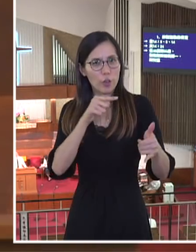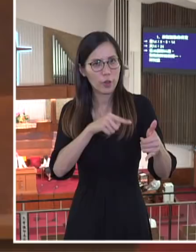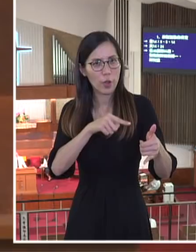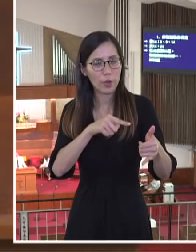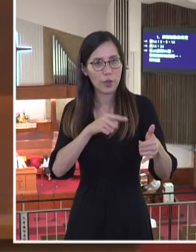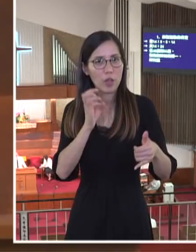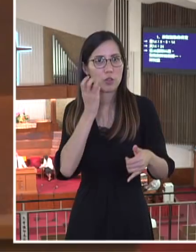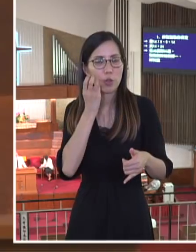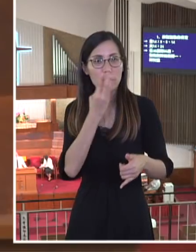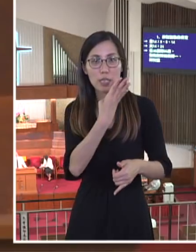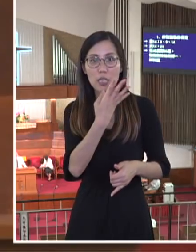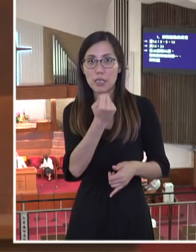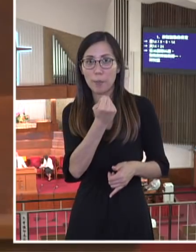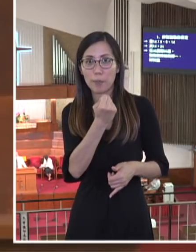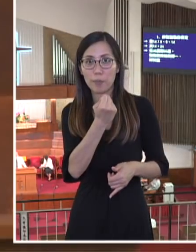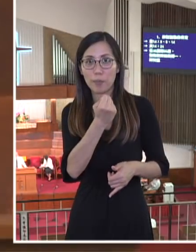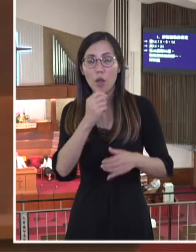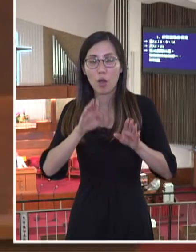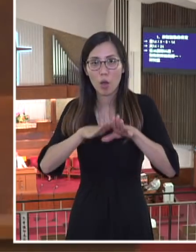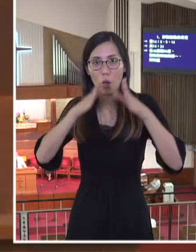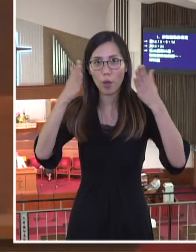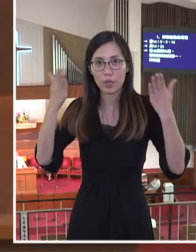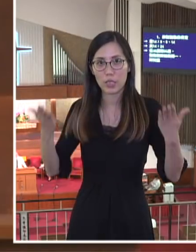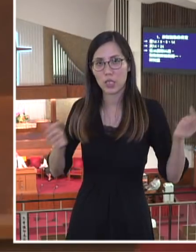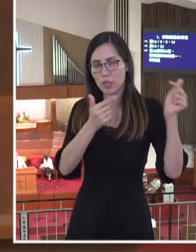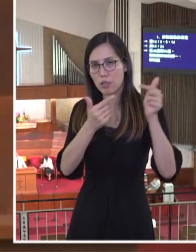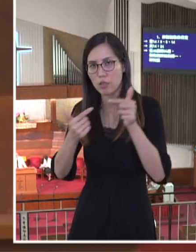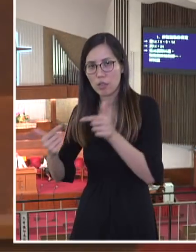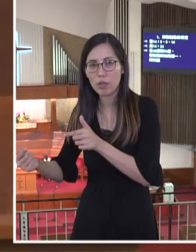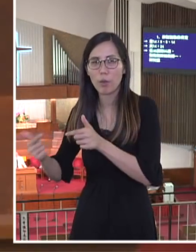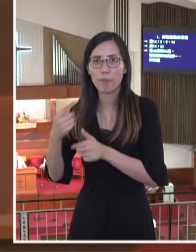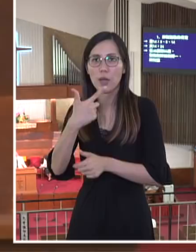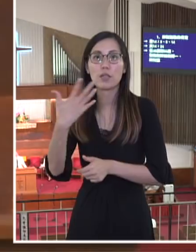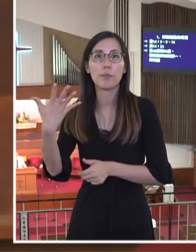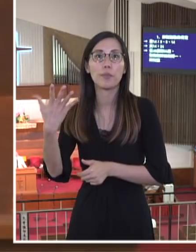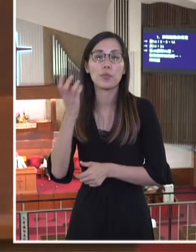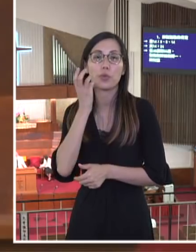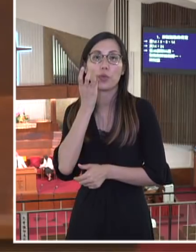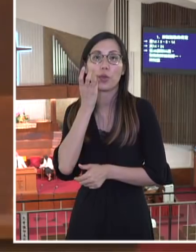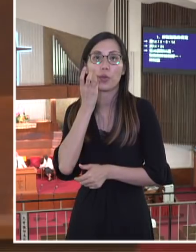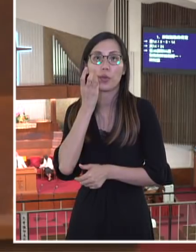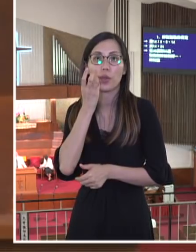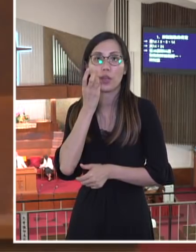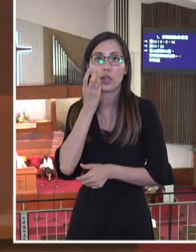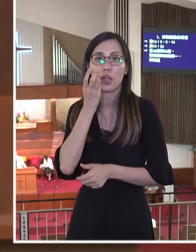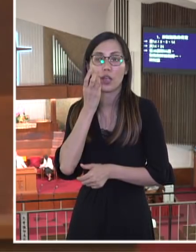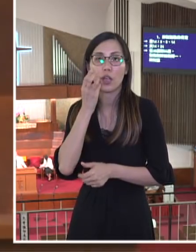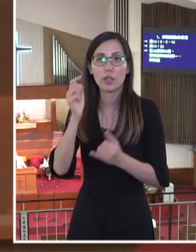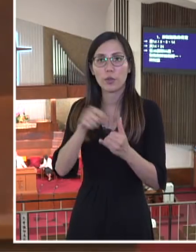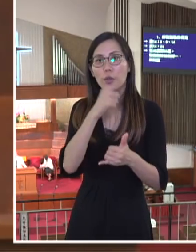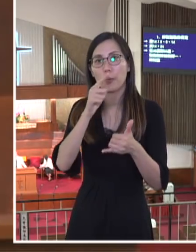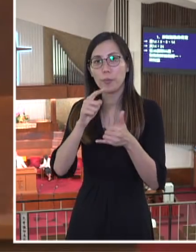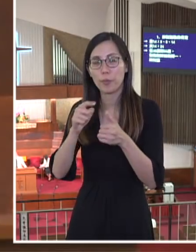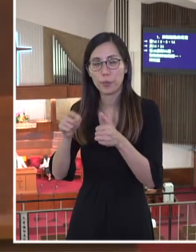40岁到85岁呢，加勒对神系点啊？始终如一，专心跟从耶和